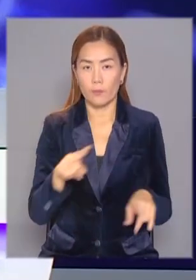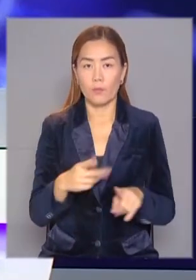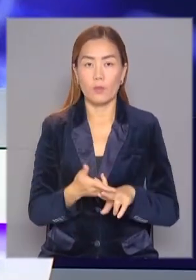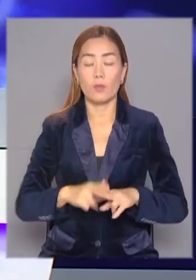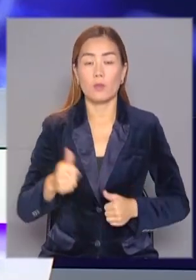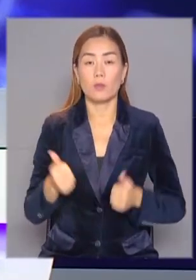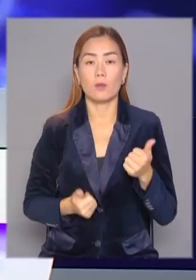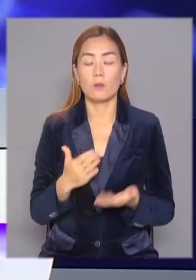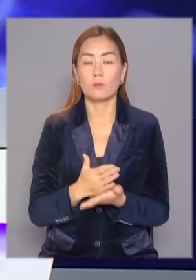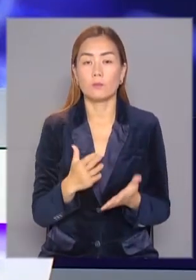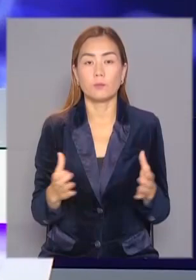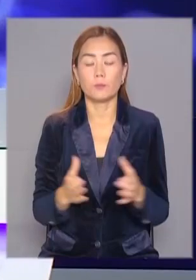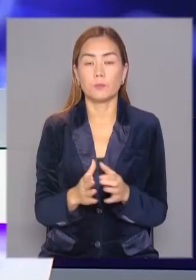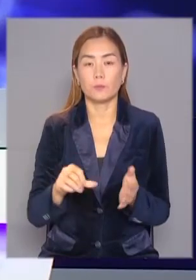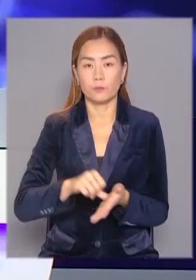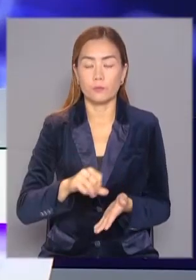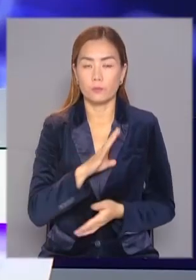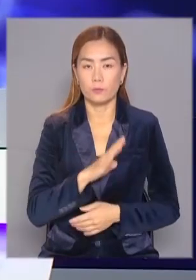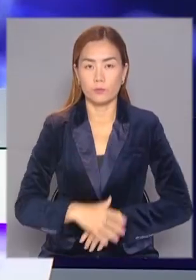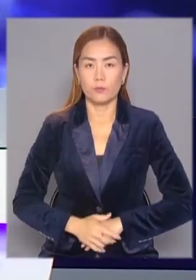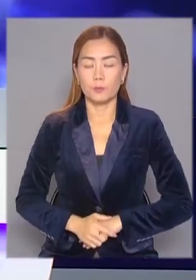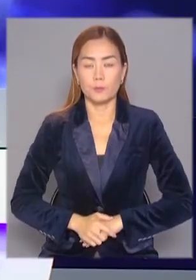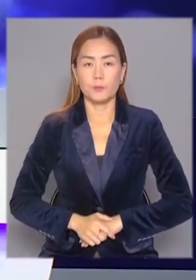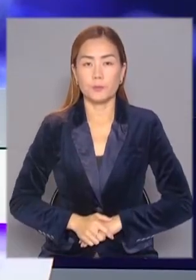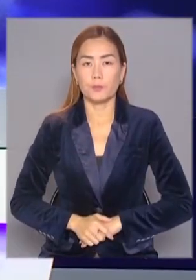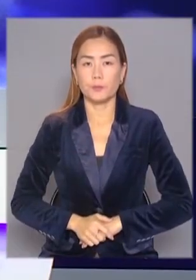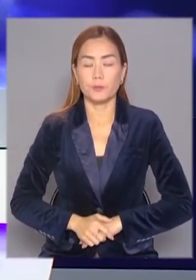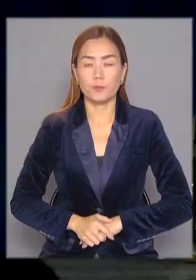қойылды. Біздің түсірілім тобы да премьераға қатысып қайтты.